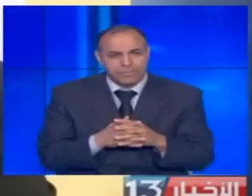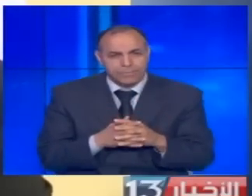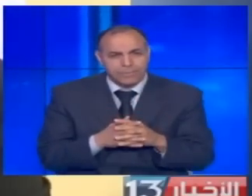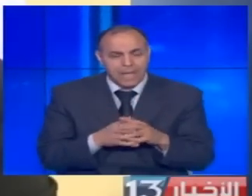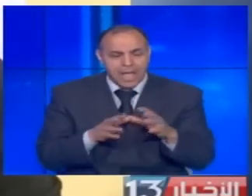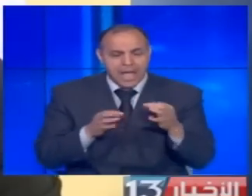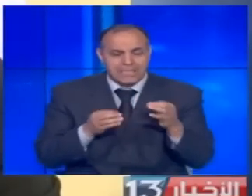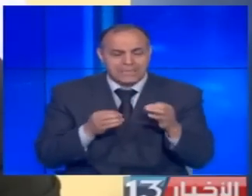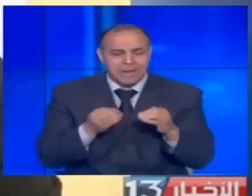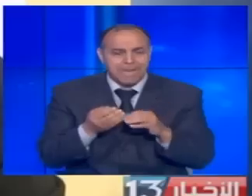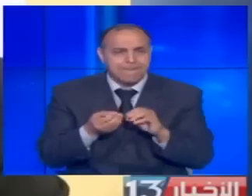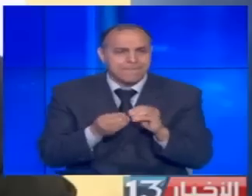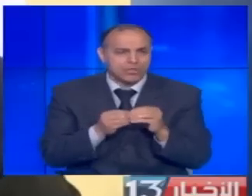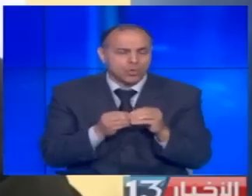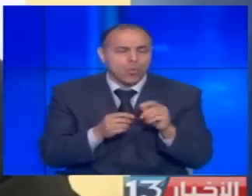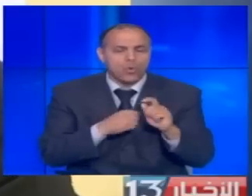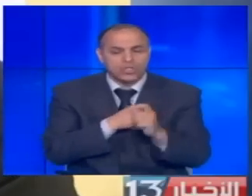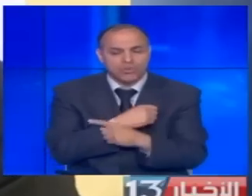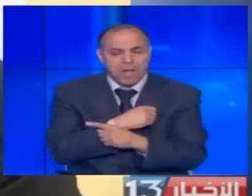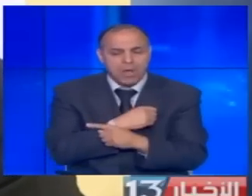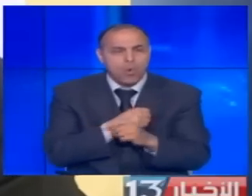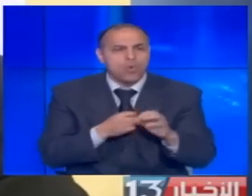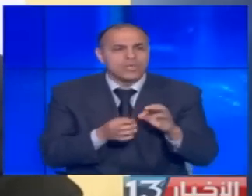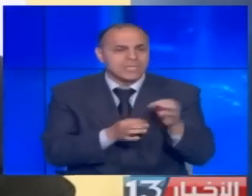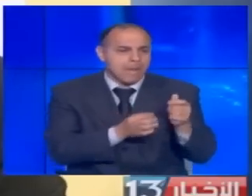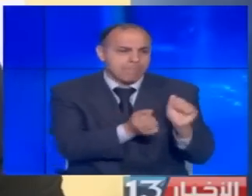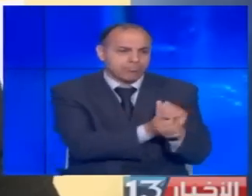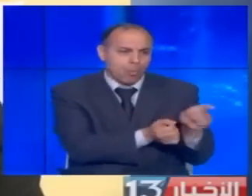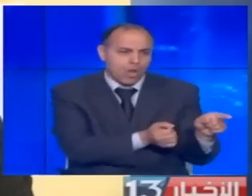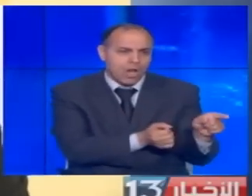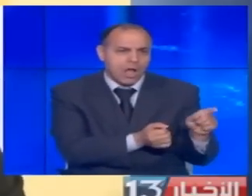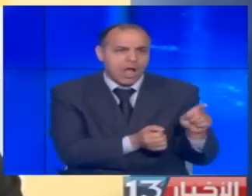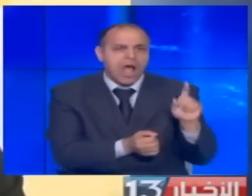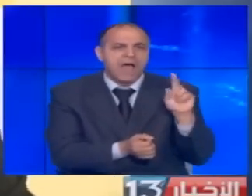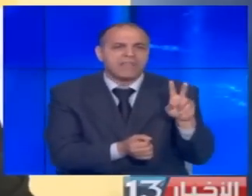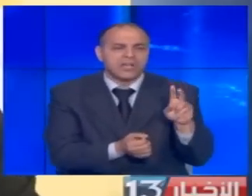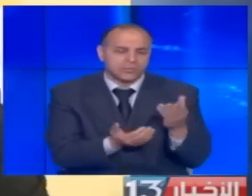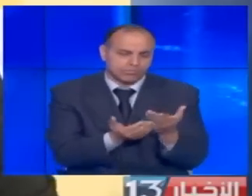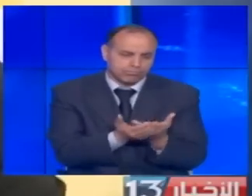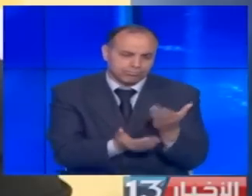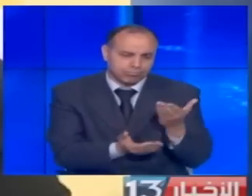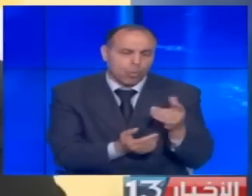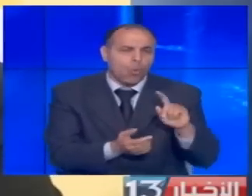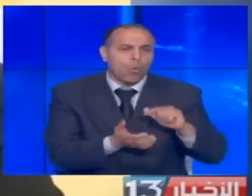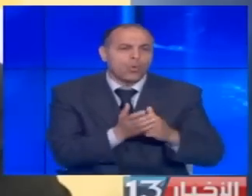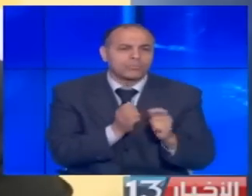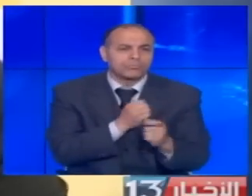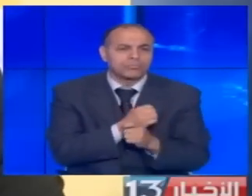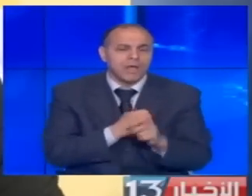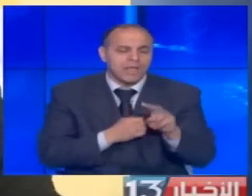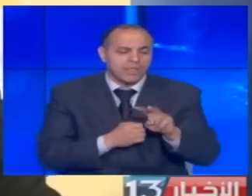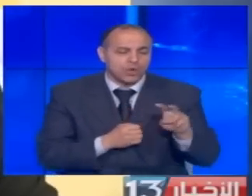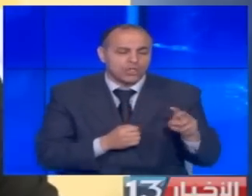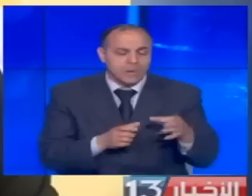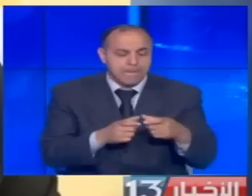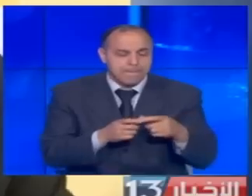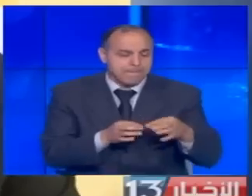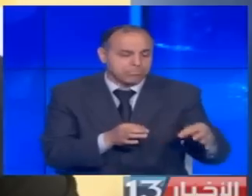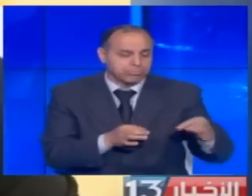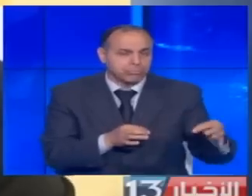عشره قضايا كل اسبوع وكل دائره جزائيه تنظر فيها قضيه كل اسبوع الجزائيه